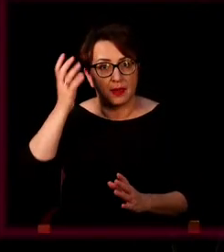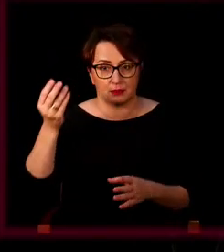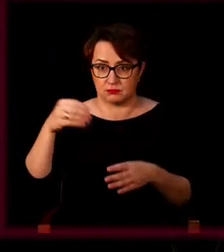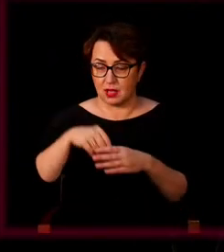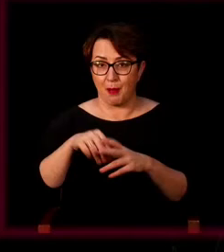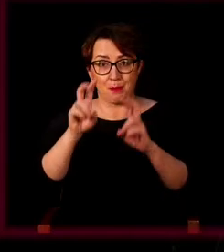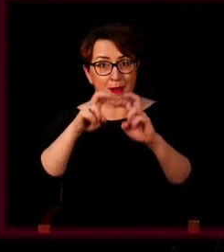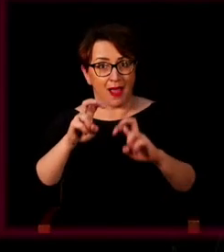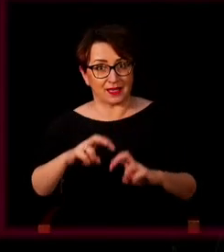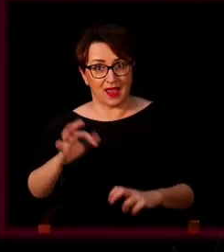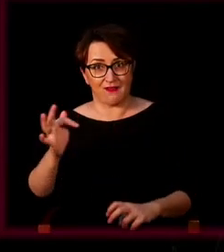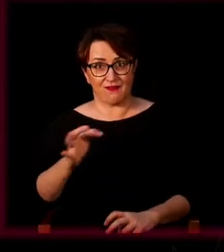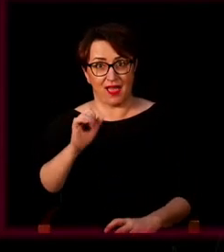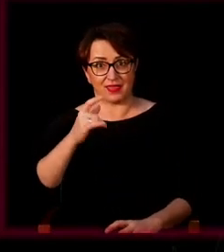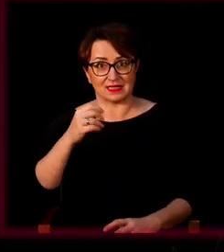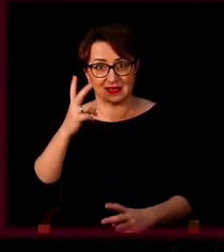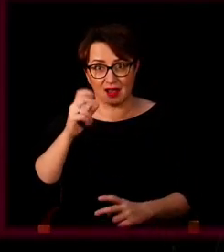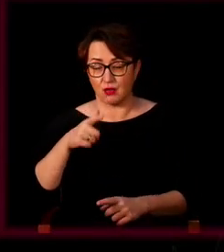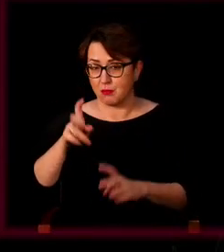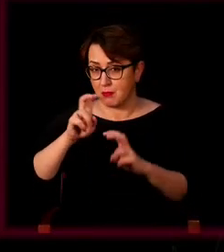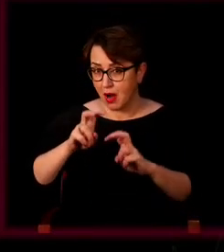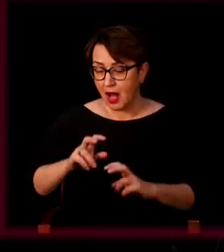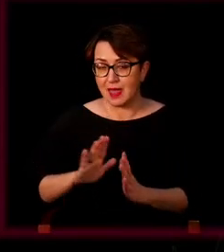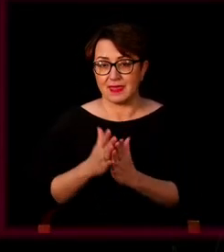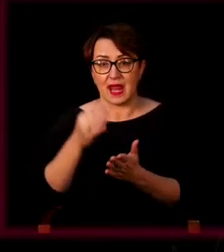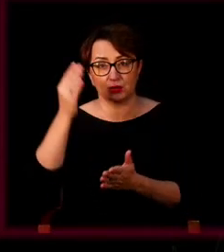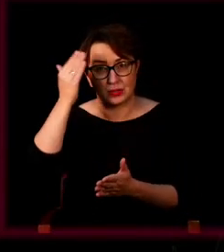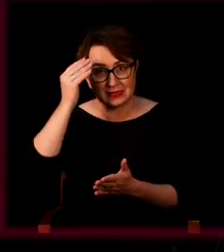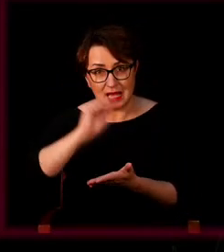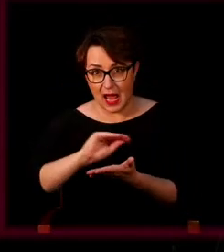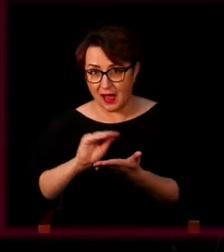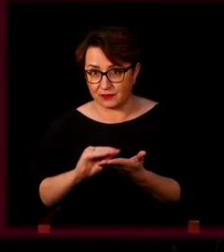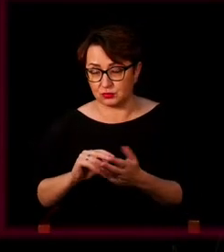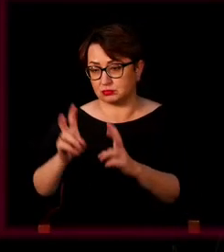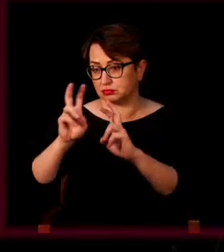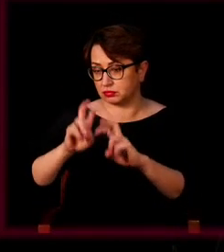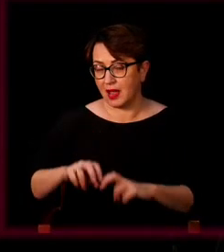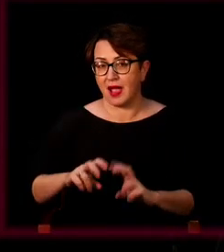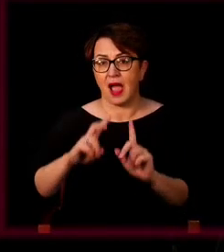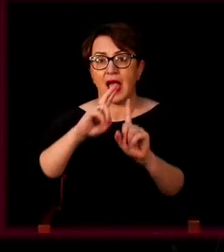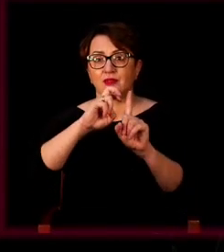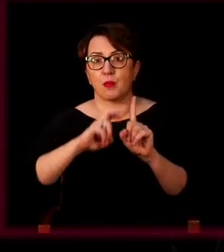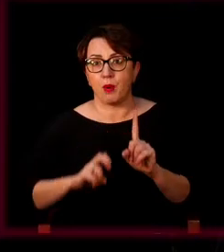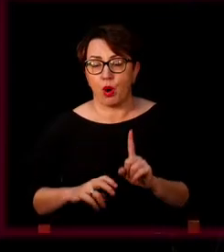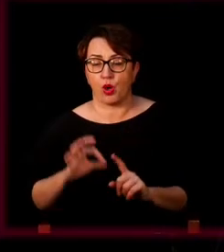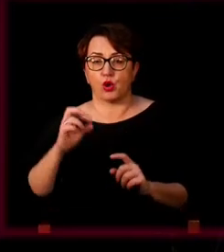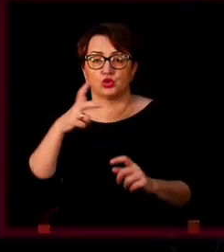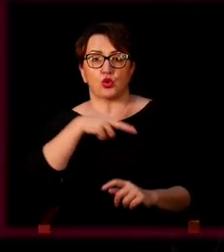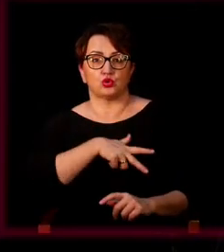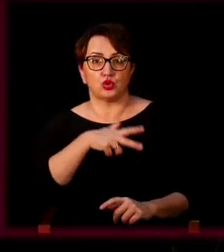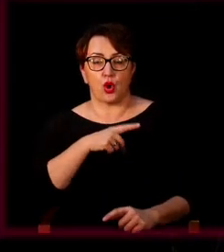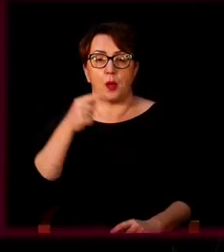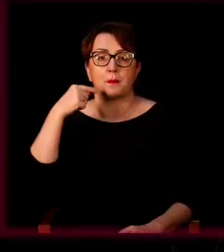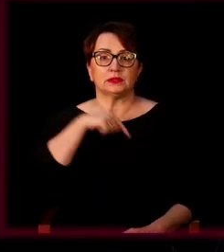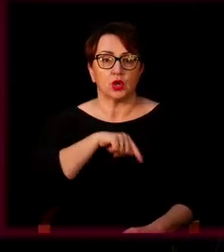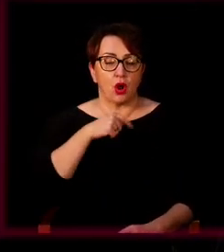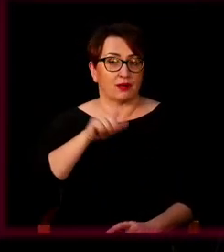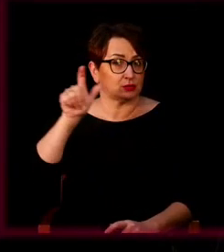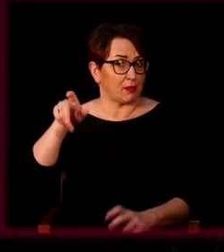przez badaczy fantastyki, przez literaturoznawców, przez antropologów, socjologów, psychologów.